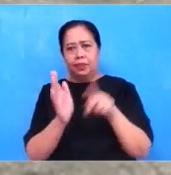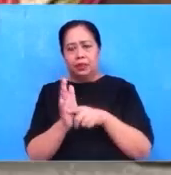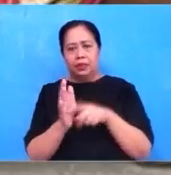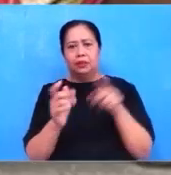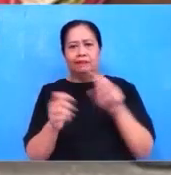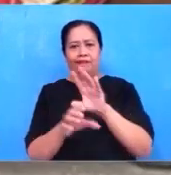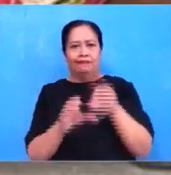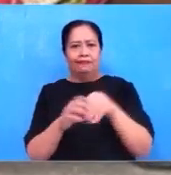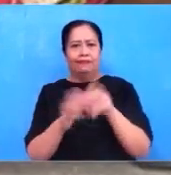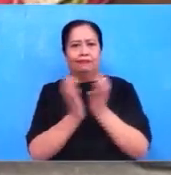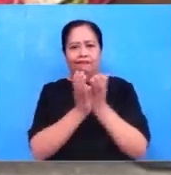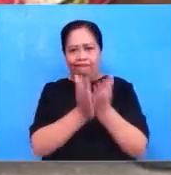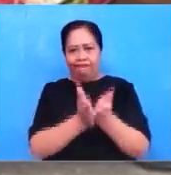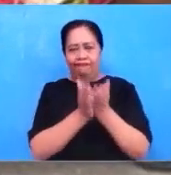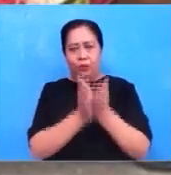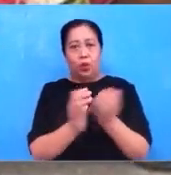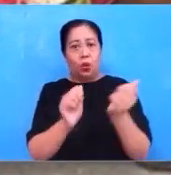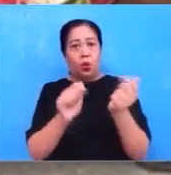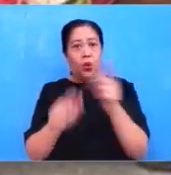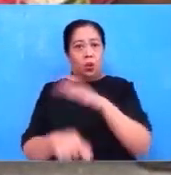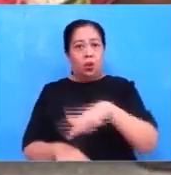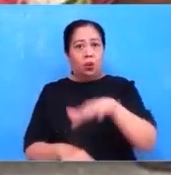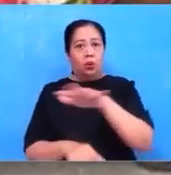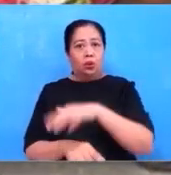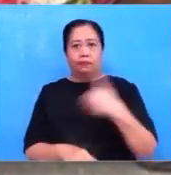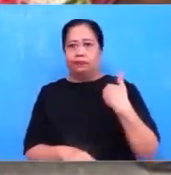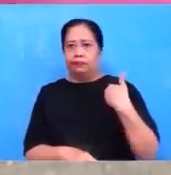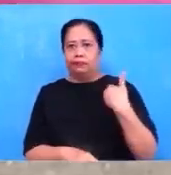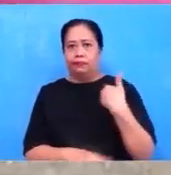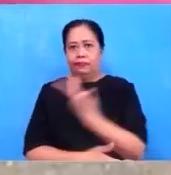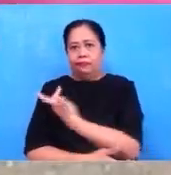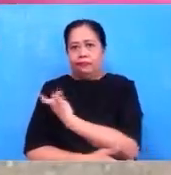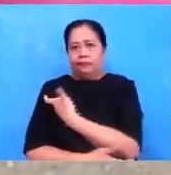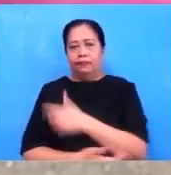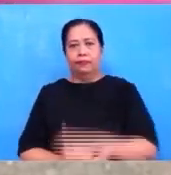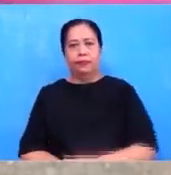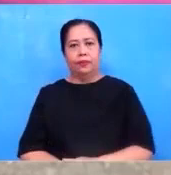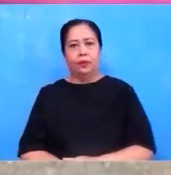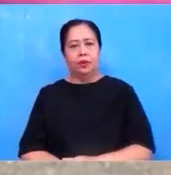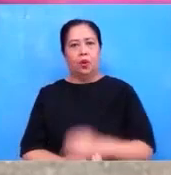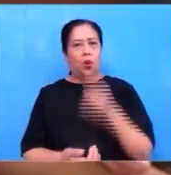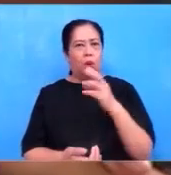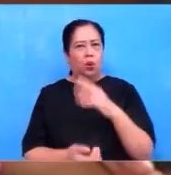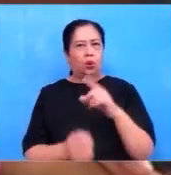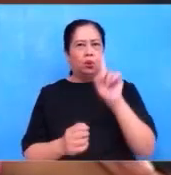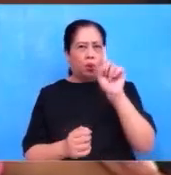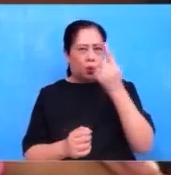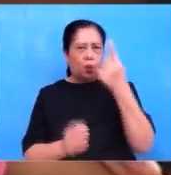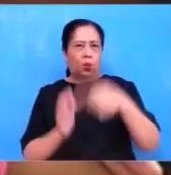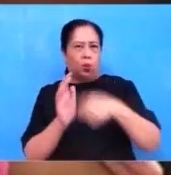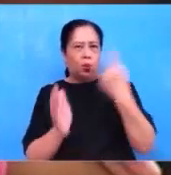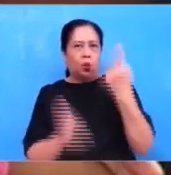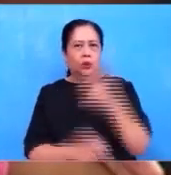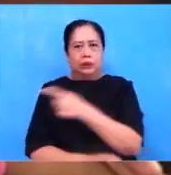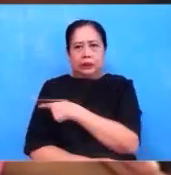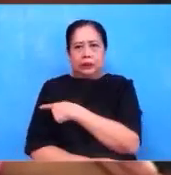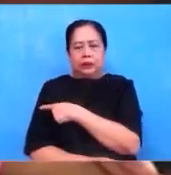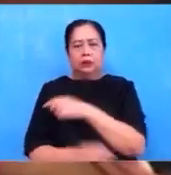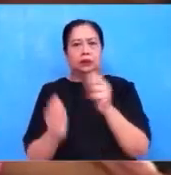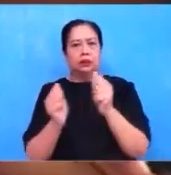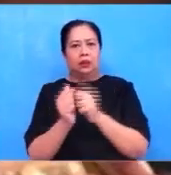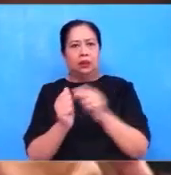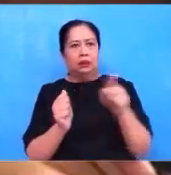barko. Lahat kasi sila hindi pa bakunado o nakakaisang dose pa lang. Bukod pa ang kasama nilang